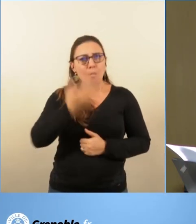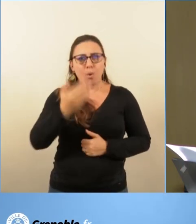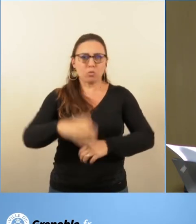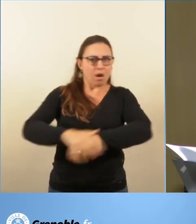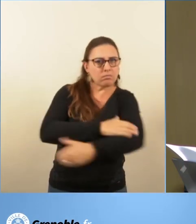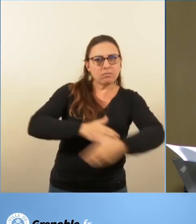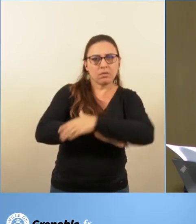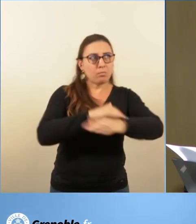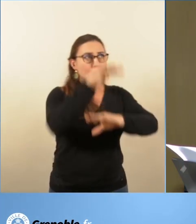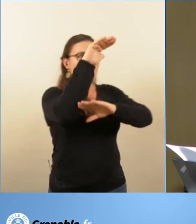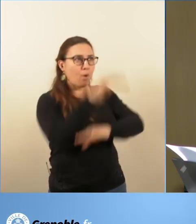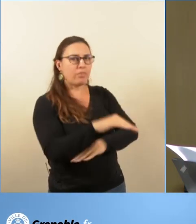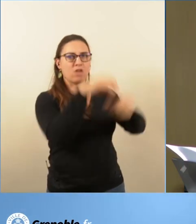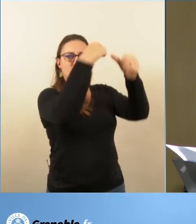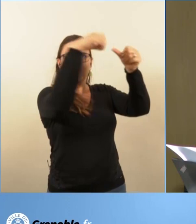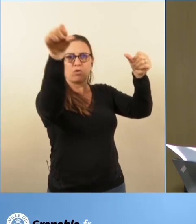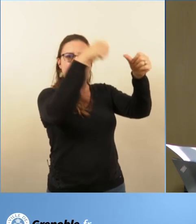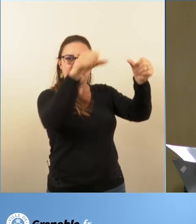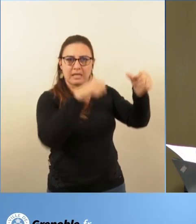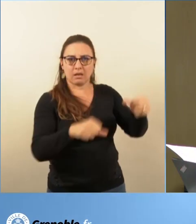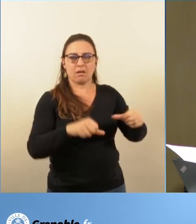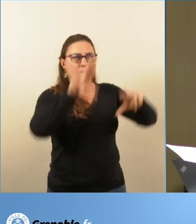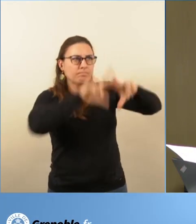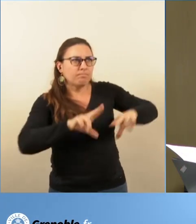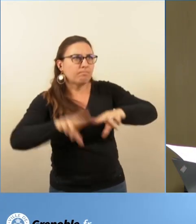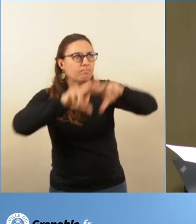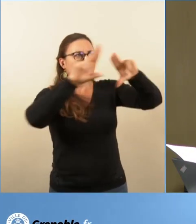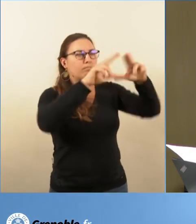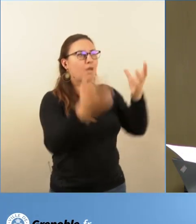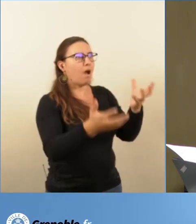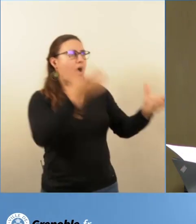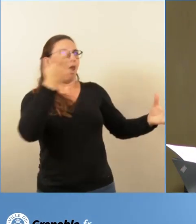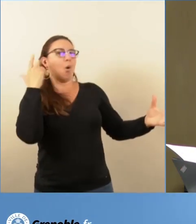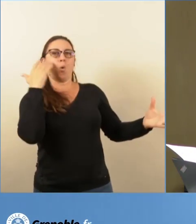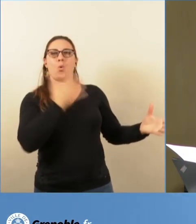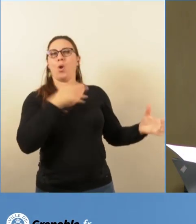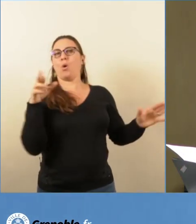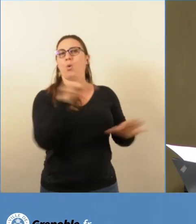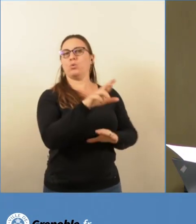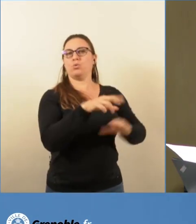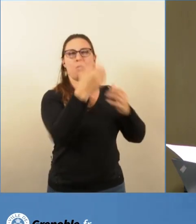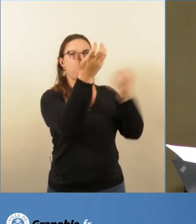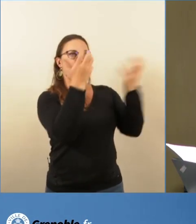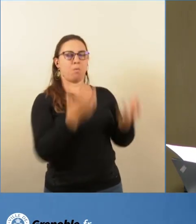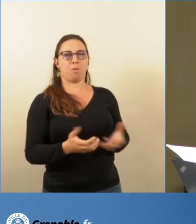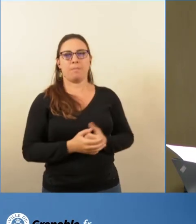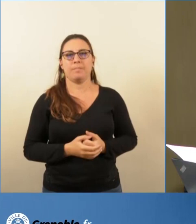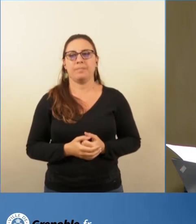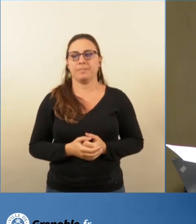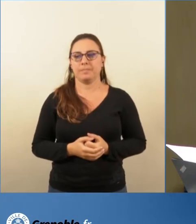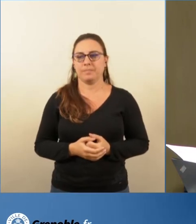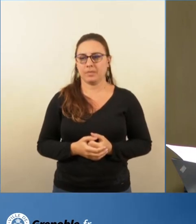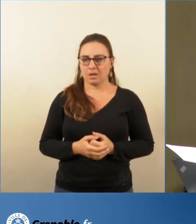pour sauvegarder cette mosaïque la restaurer et lui donner donc toutes ces couleurs mais j'ai en nous tenant absolument